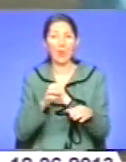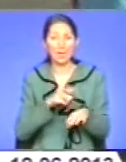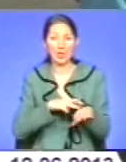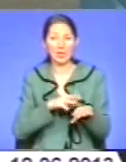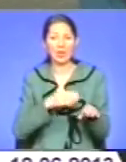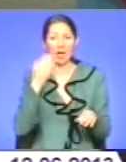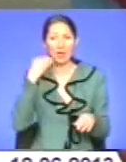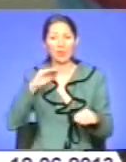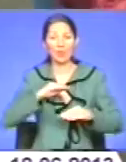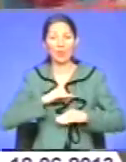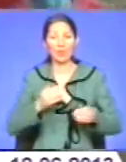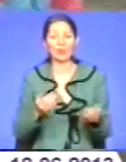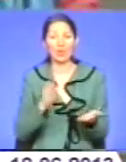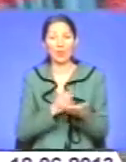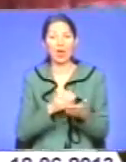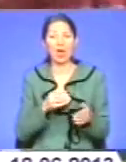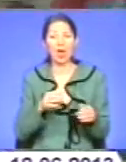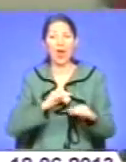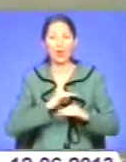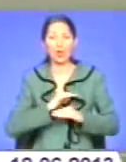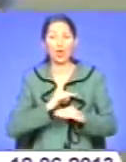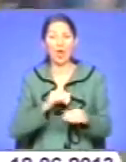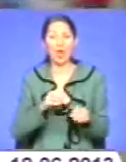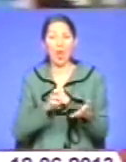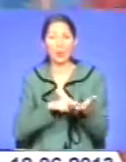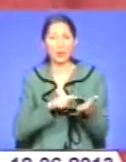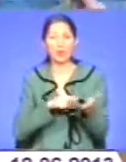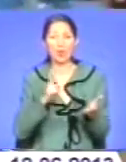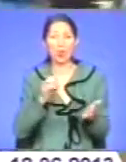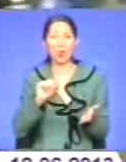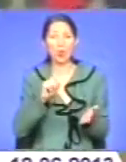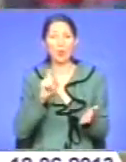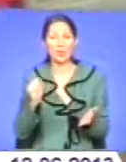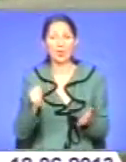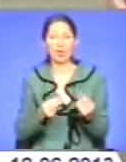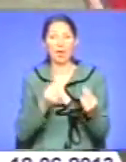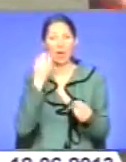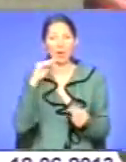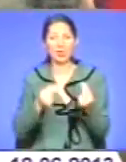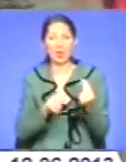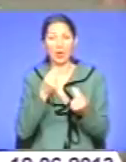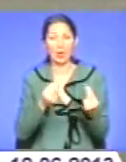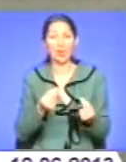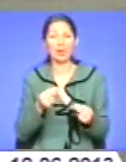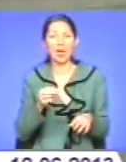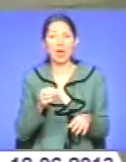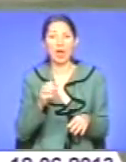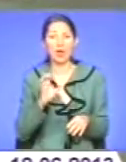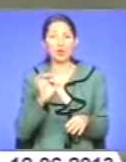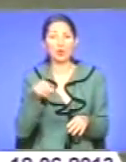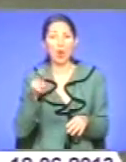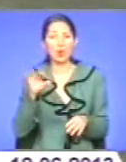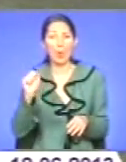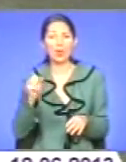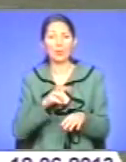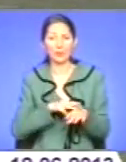визнано учасника команди податківця Ігоря Кузика. А звання кращого гравця отримав Тарас Судомир з обласного управління внутрішніх справ.